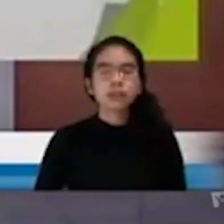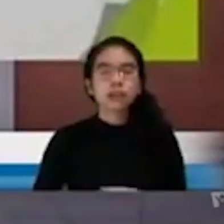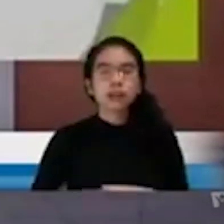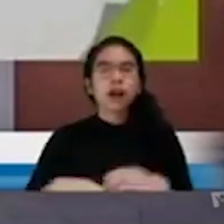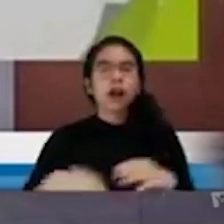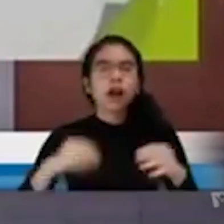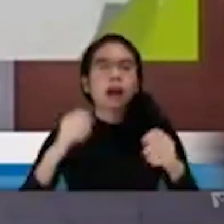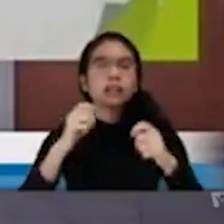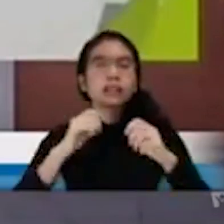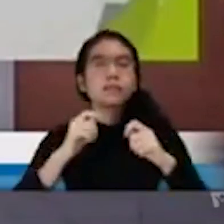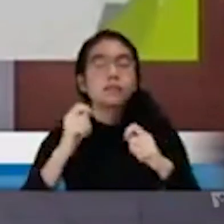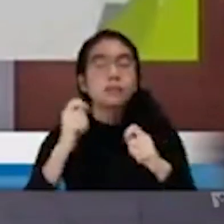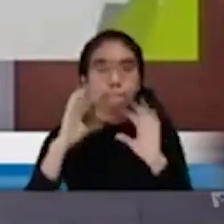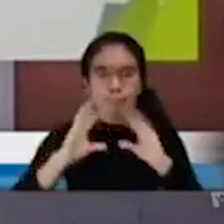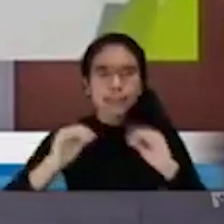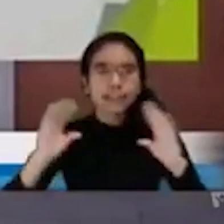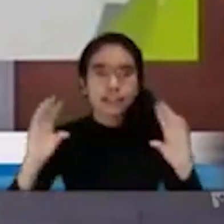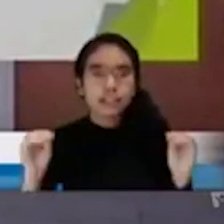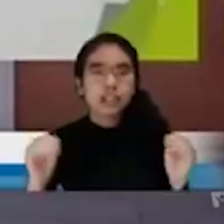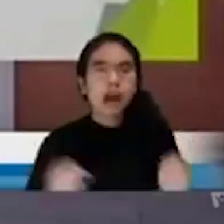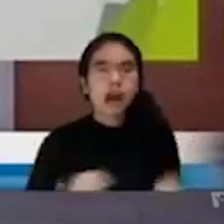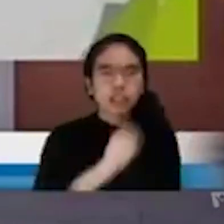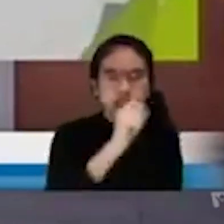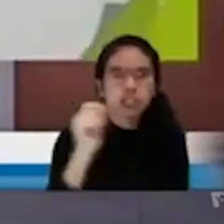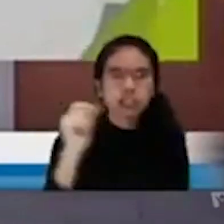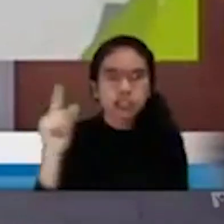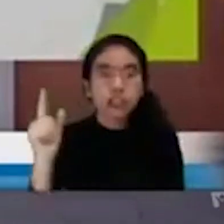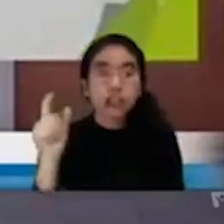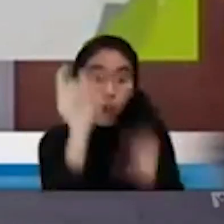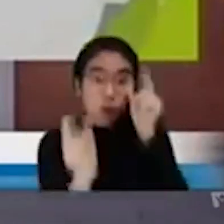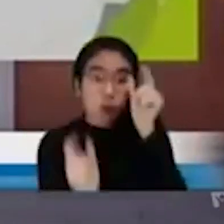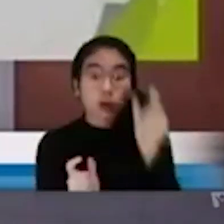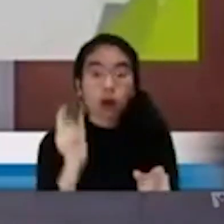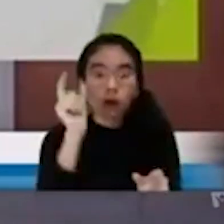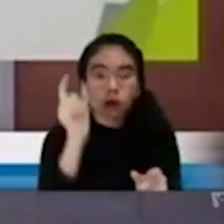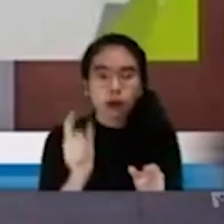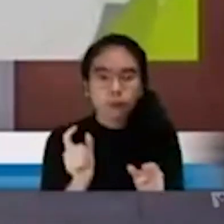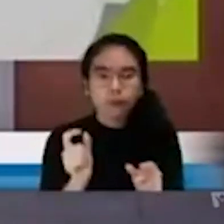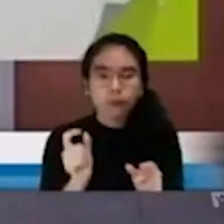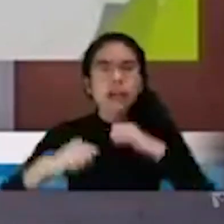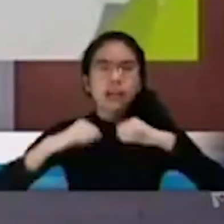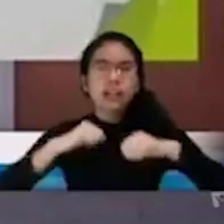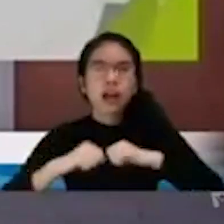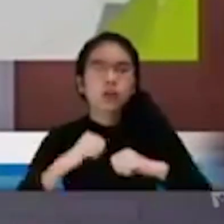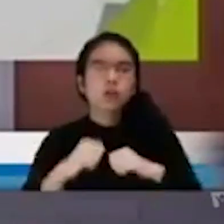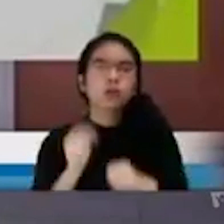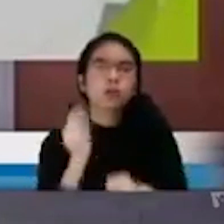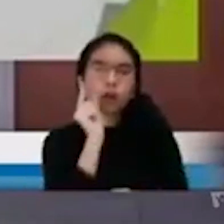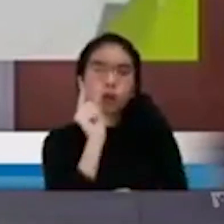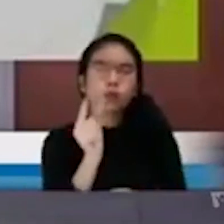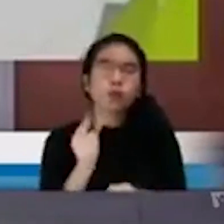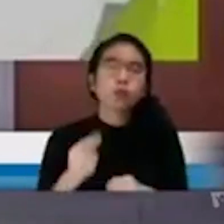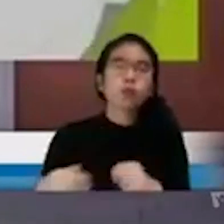supaya pelayanan kesehatan yang terbaik. Kecepatan pelayanan. Lalu keramahan di